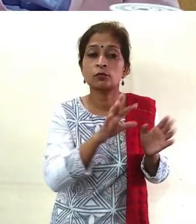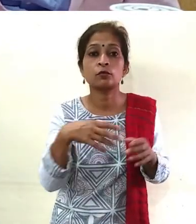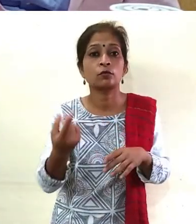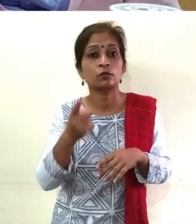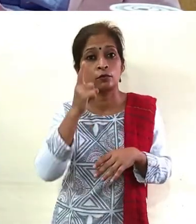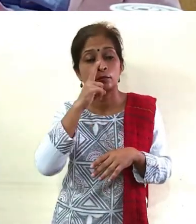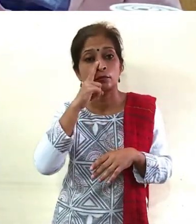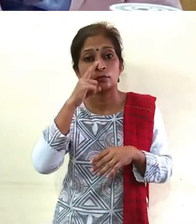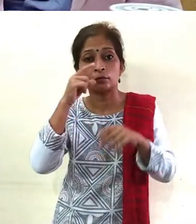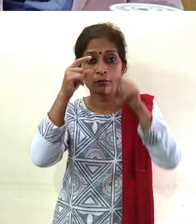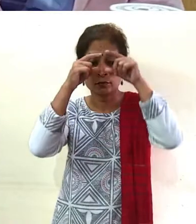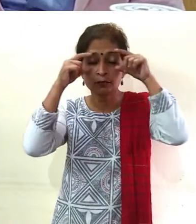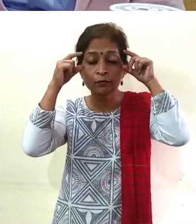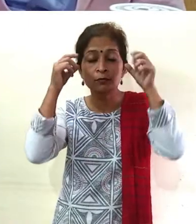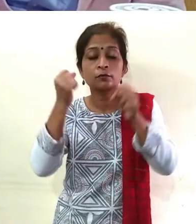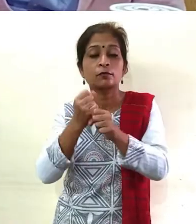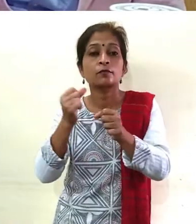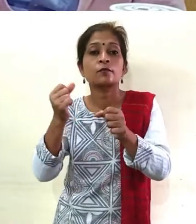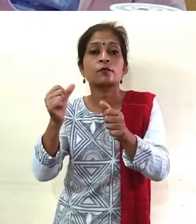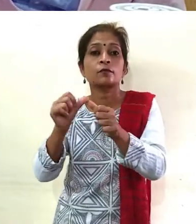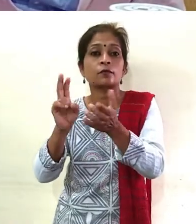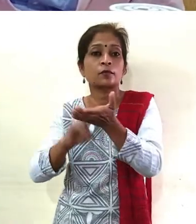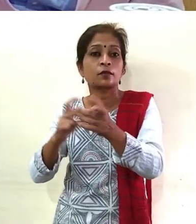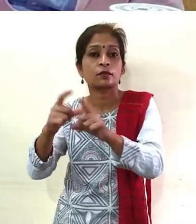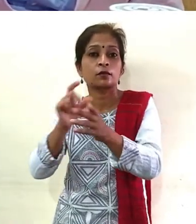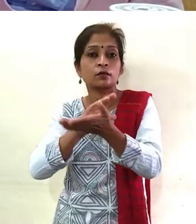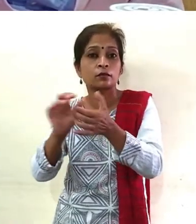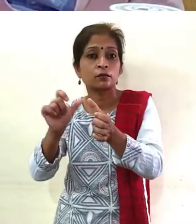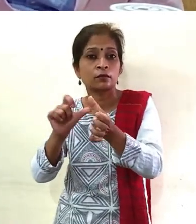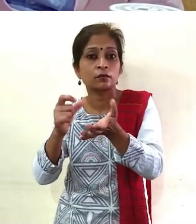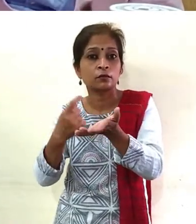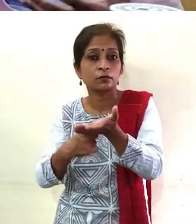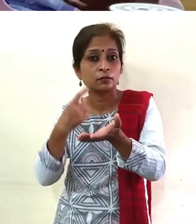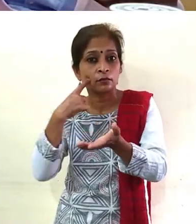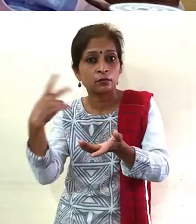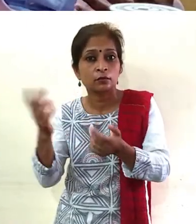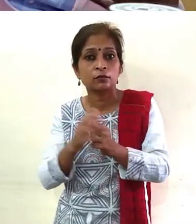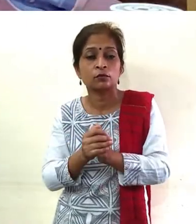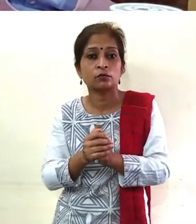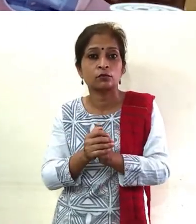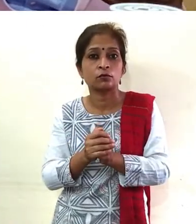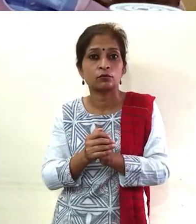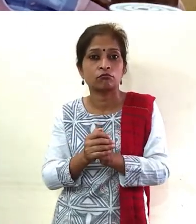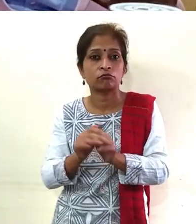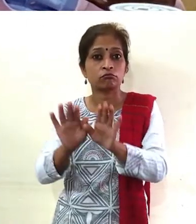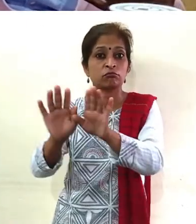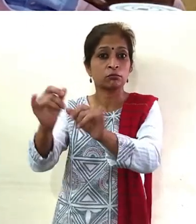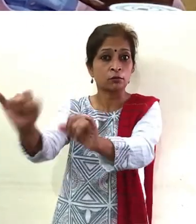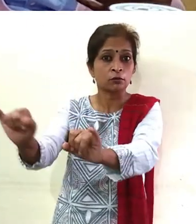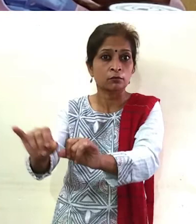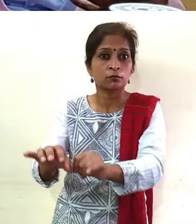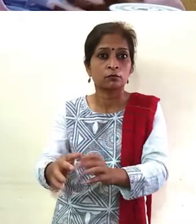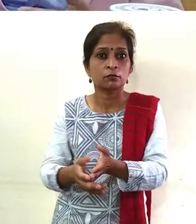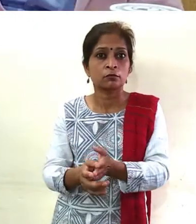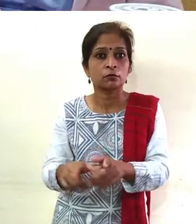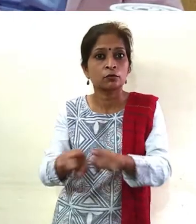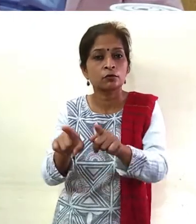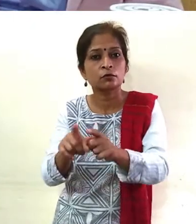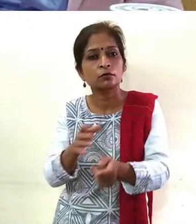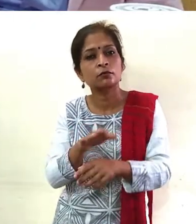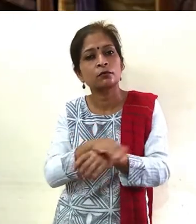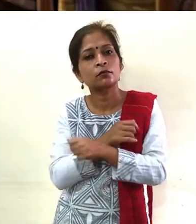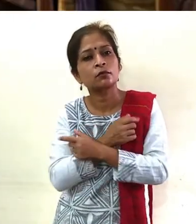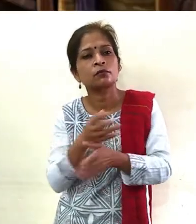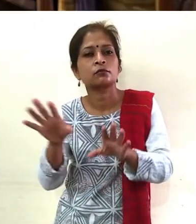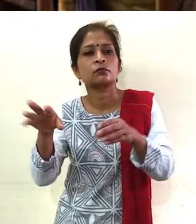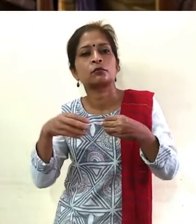श्राप को भी बड़े ही क्या बोले, ग्रेसफुली, बड़े प्रेम मतलब